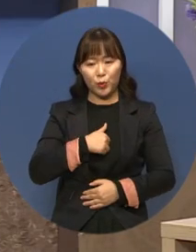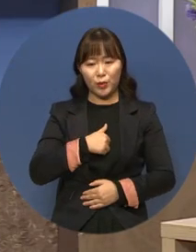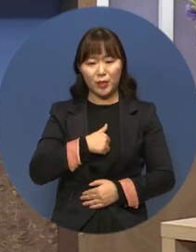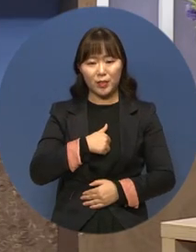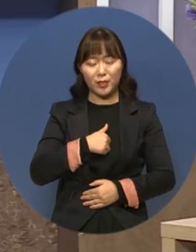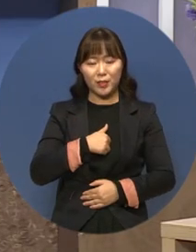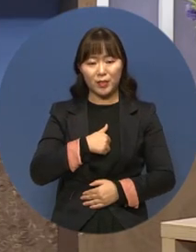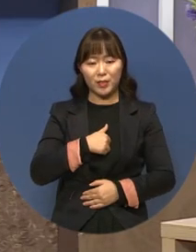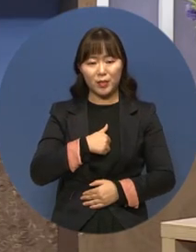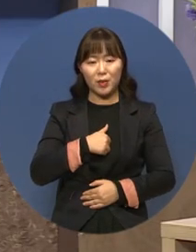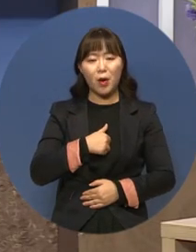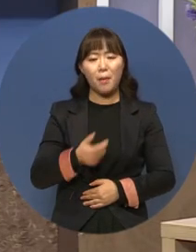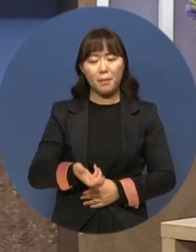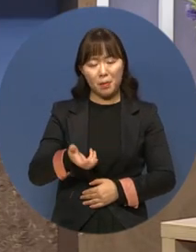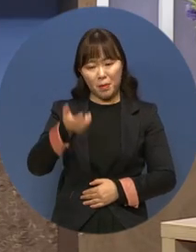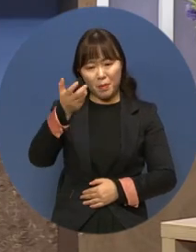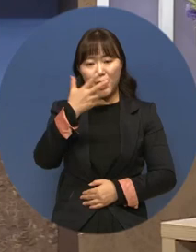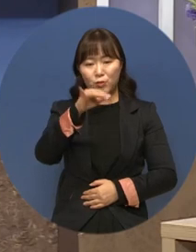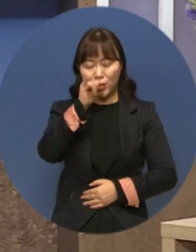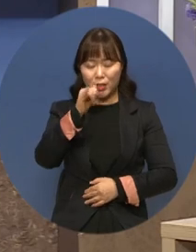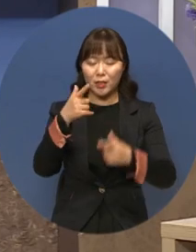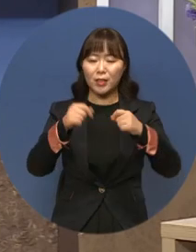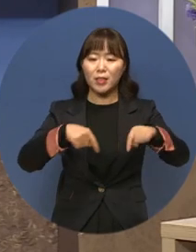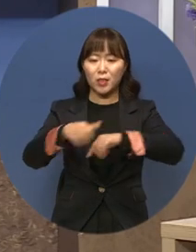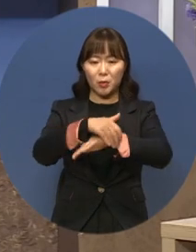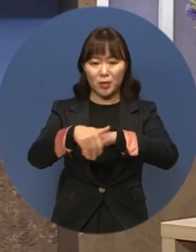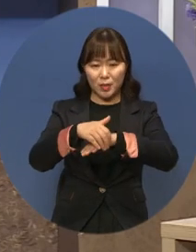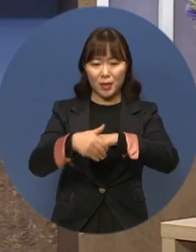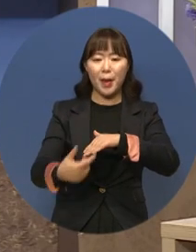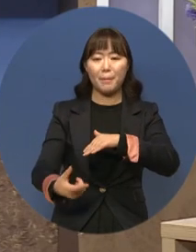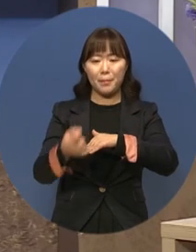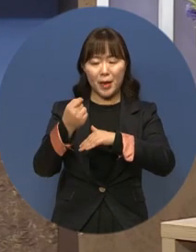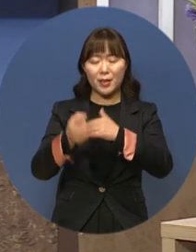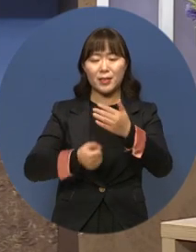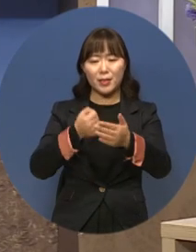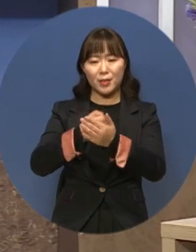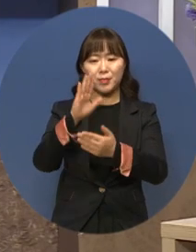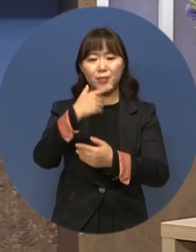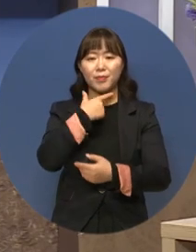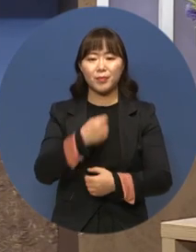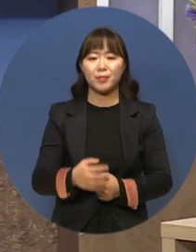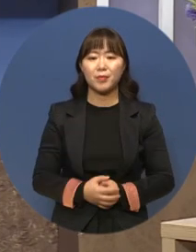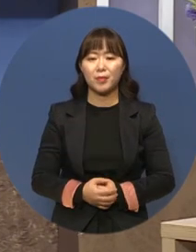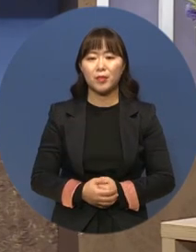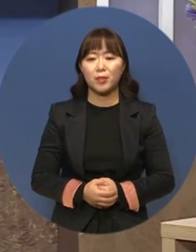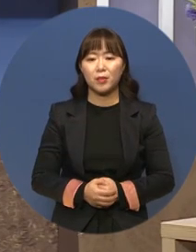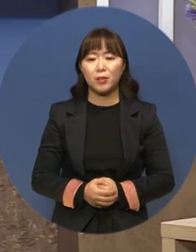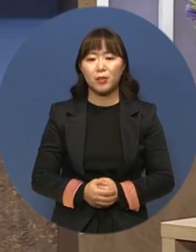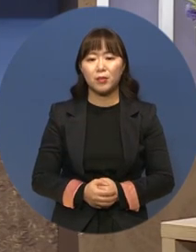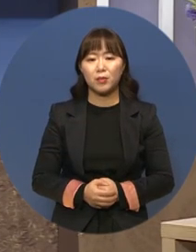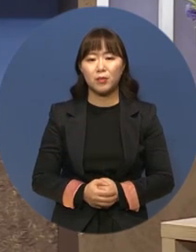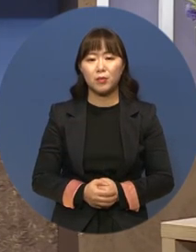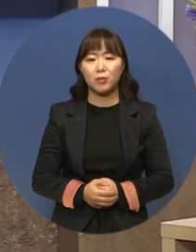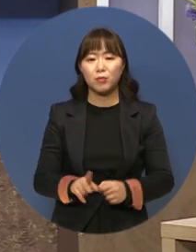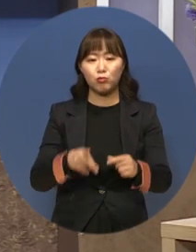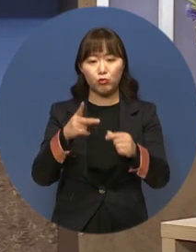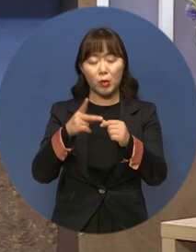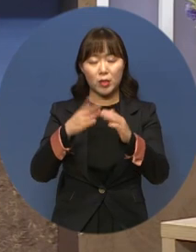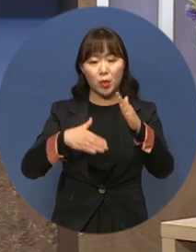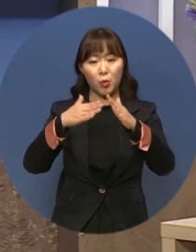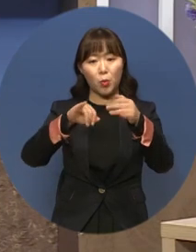장애인들이 위상이 높여질 수 있는 네, 그런 정책들이 하루빨리 제정이 됐으면 좋겠습니다. 네. 그럼 두 번째